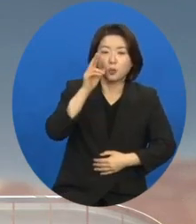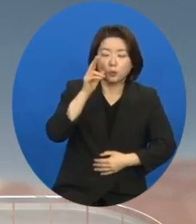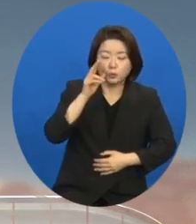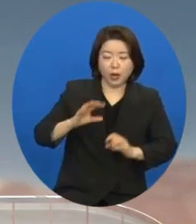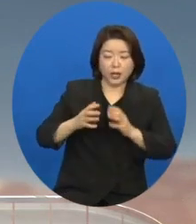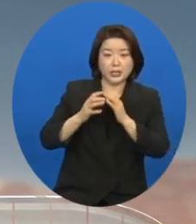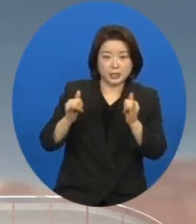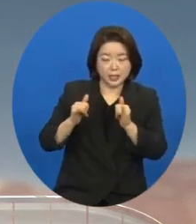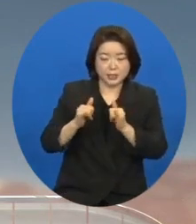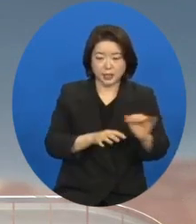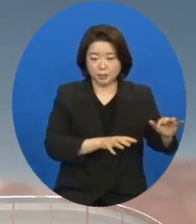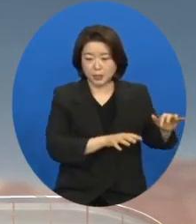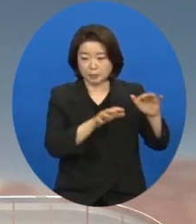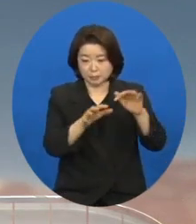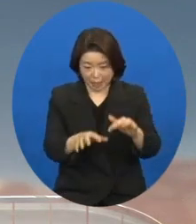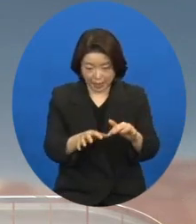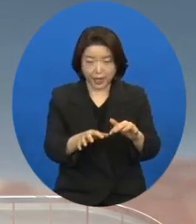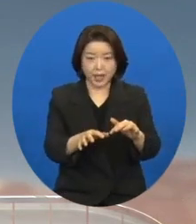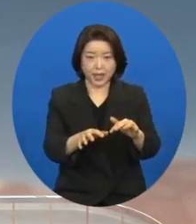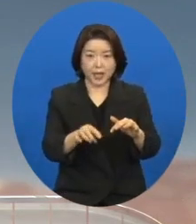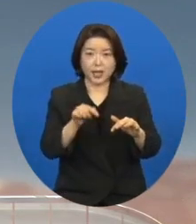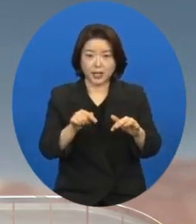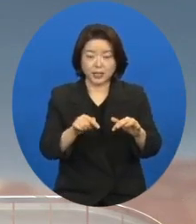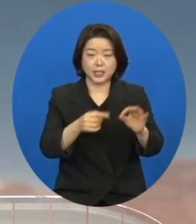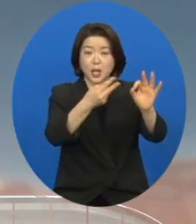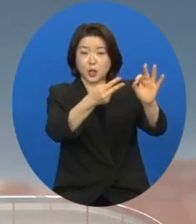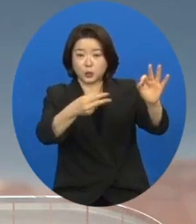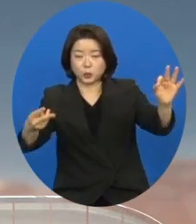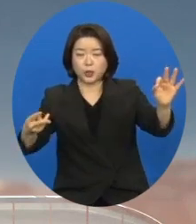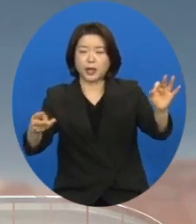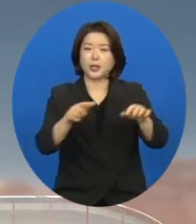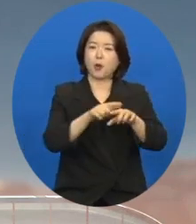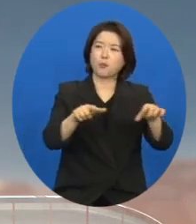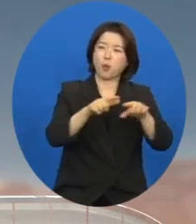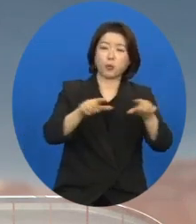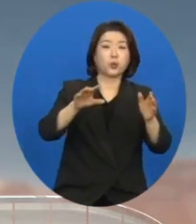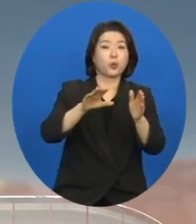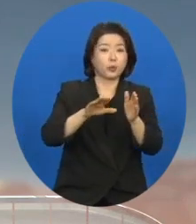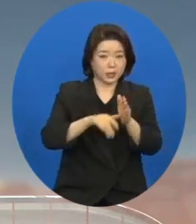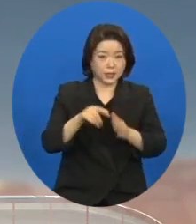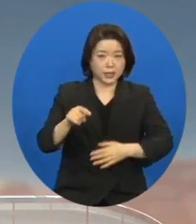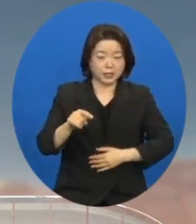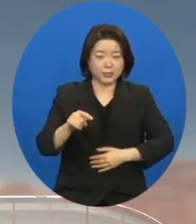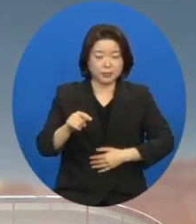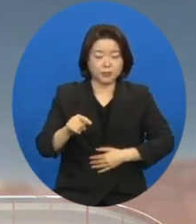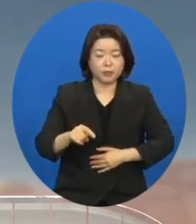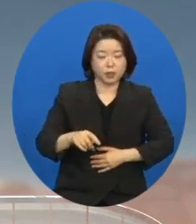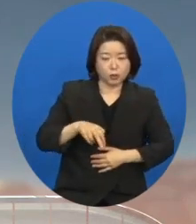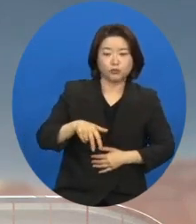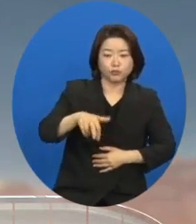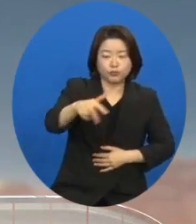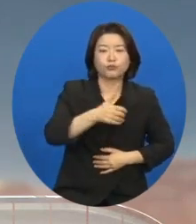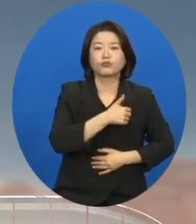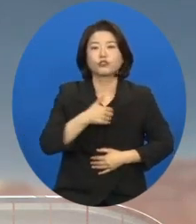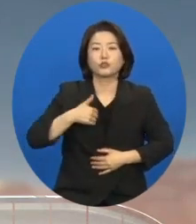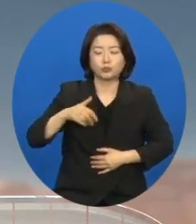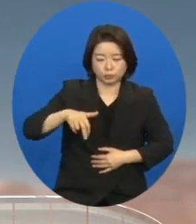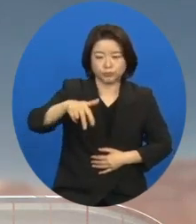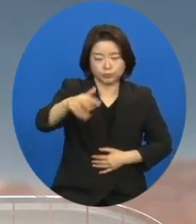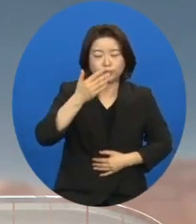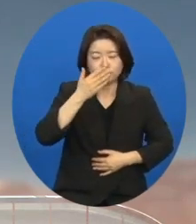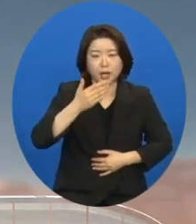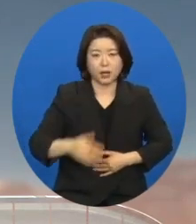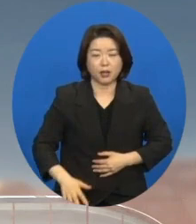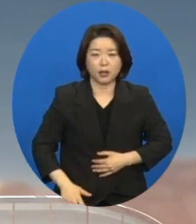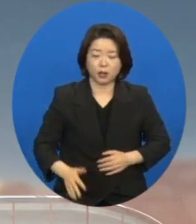했어요. 이 요단강은 평소에는 이렇게 건널 만한 그런 강입니다. 그래서